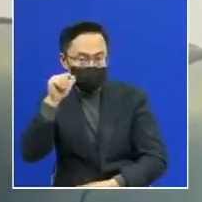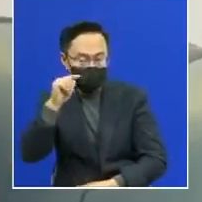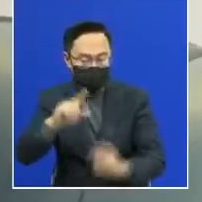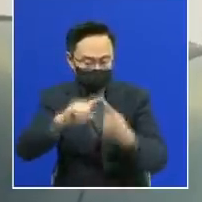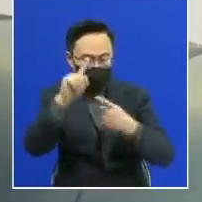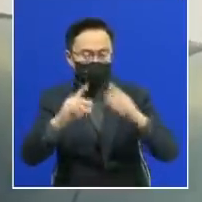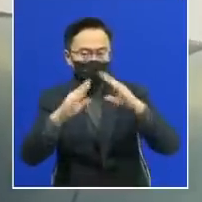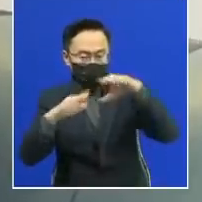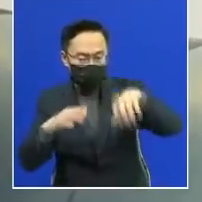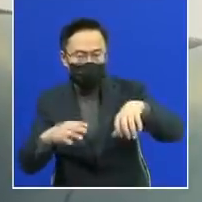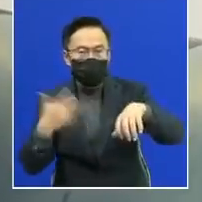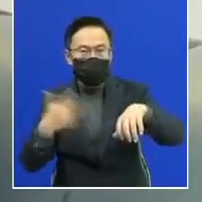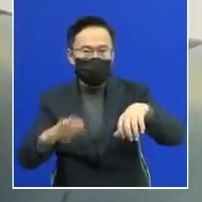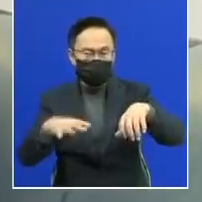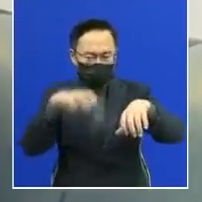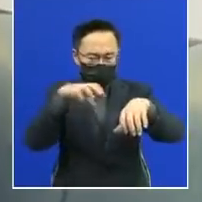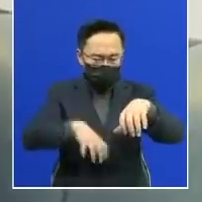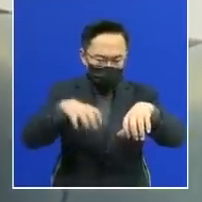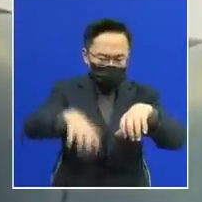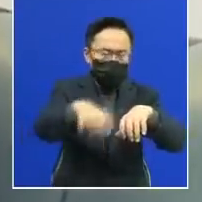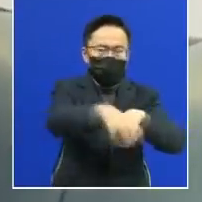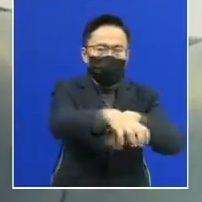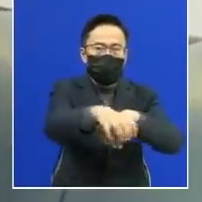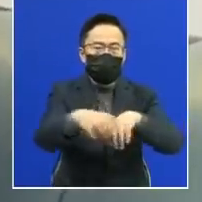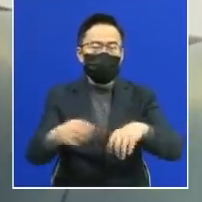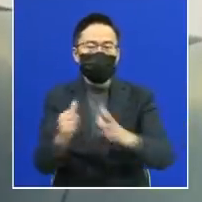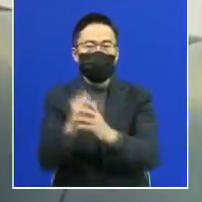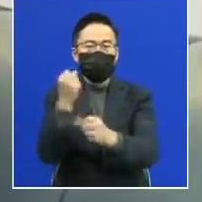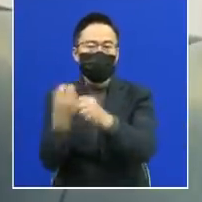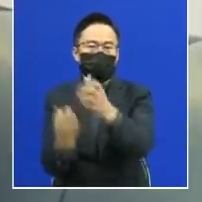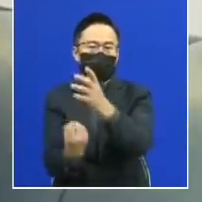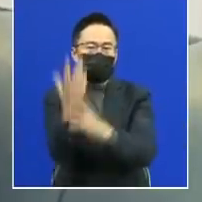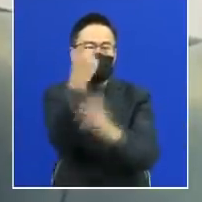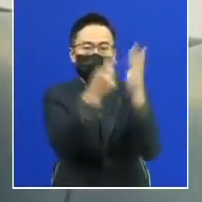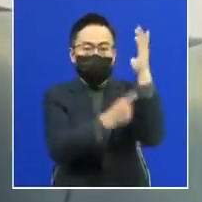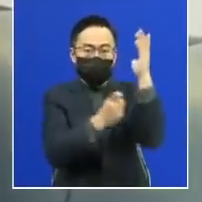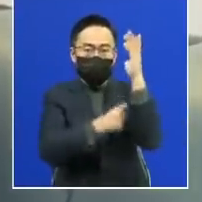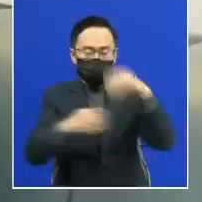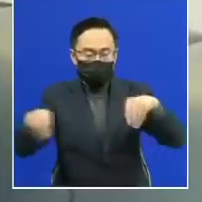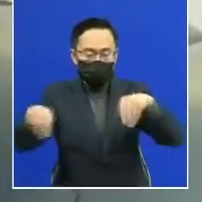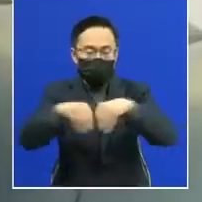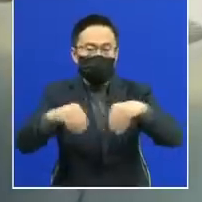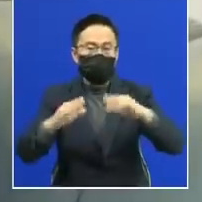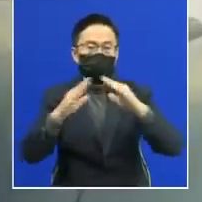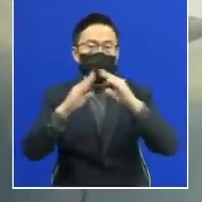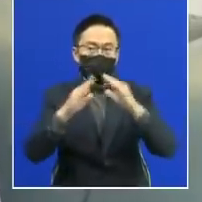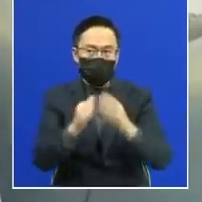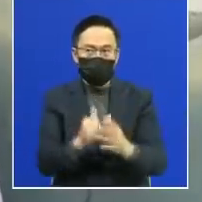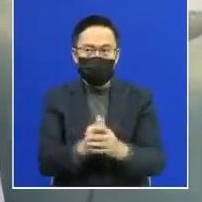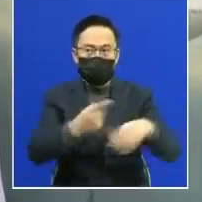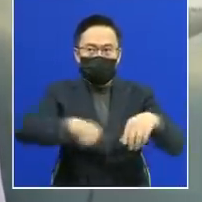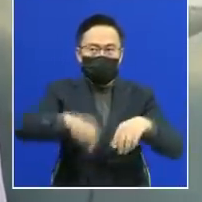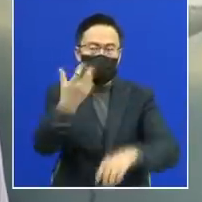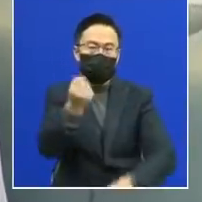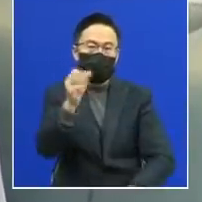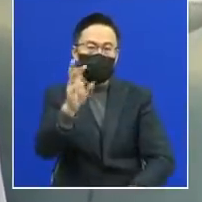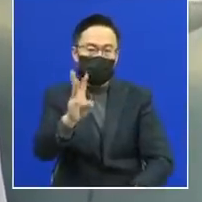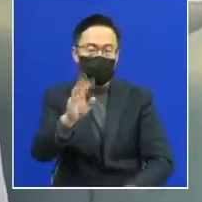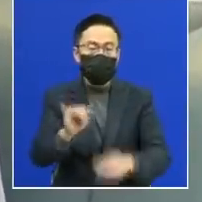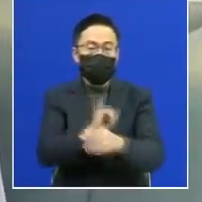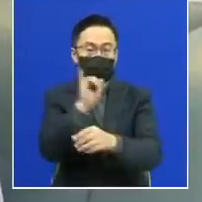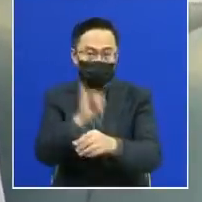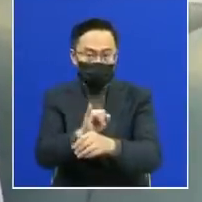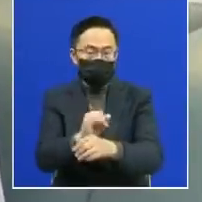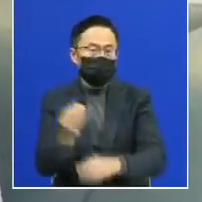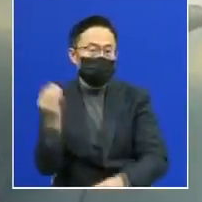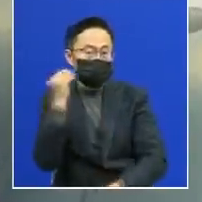รหมู่บ้านยางพารานี่ก็16ไร่นะครับก็อยู่บริเวณในหมู่บ้านตาเทคเนี่ย คือยางพารา16ไร ่ครับ ที่อยู่อาศัย